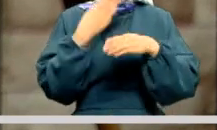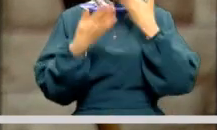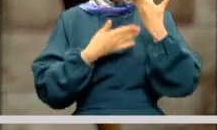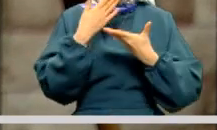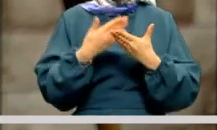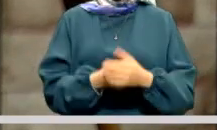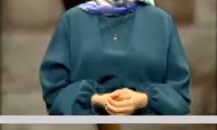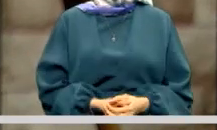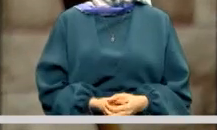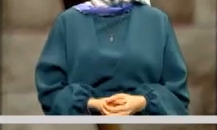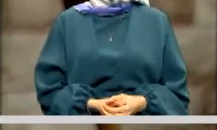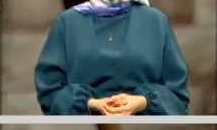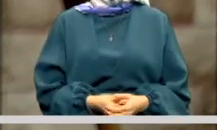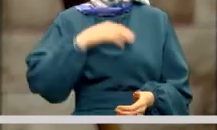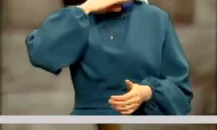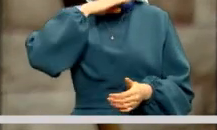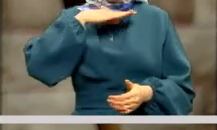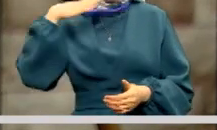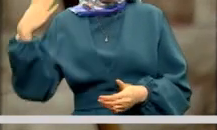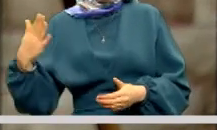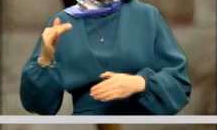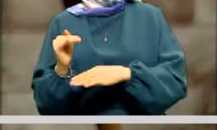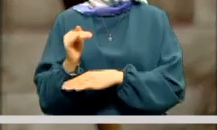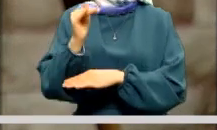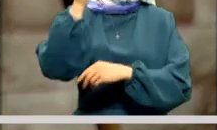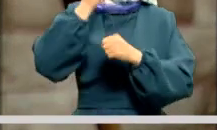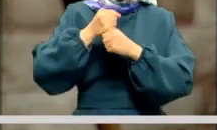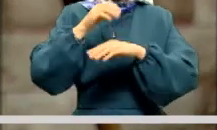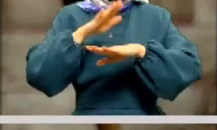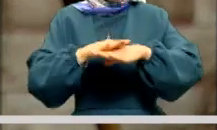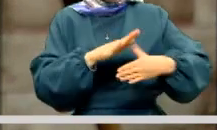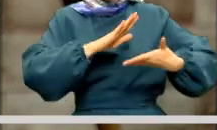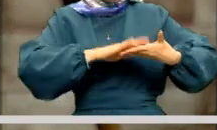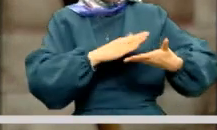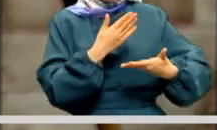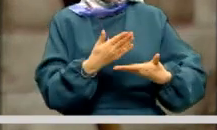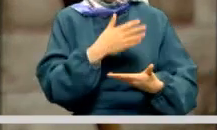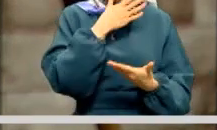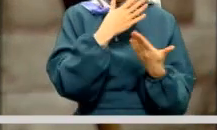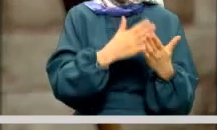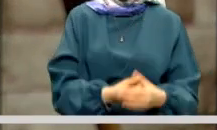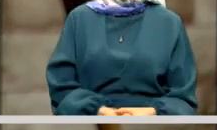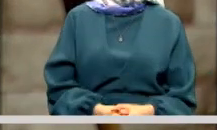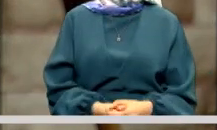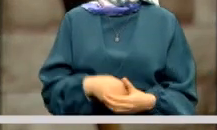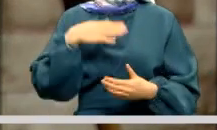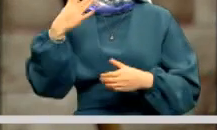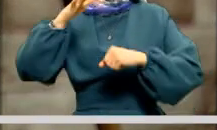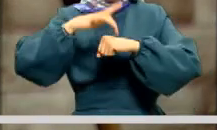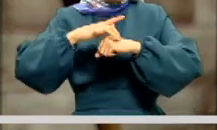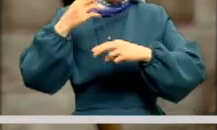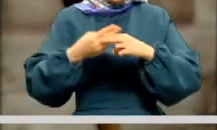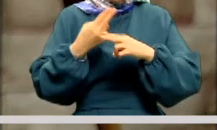yani yurt dışında yaşayan ya da yurt dışında görev yapan arkadaşlarımız çoğu şahit Olur veya farklı ülkelerden örnekler gelir